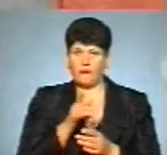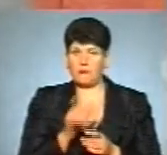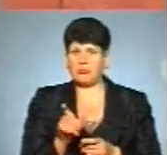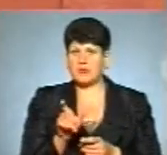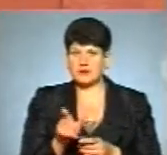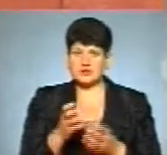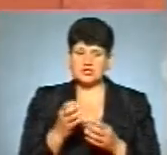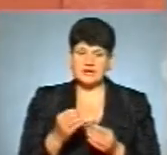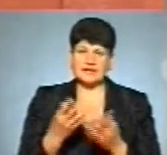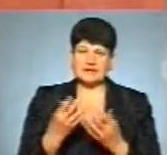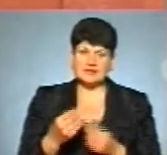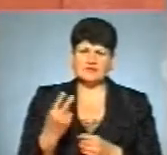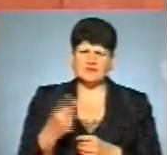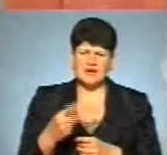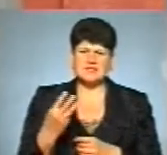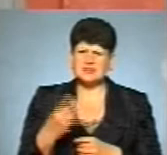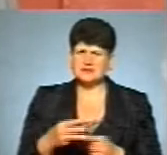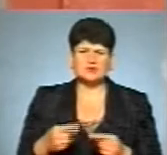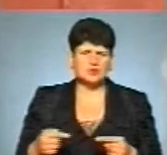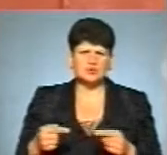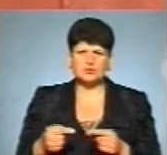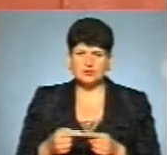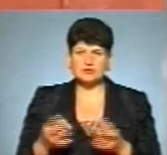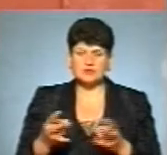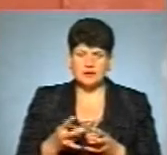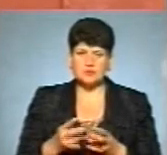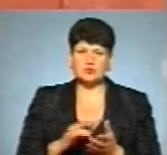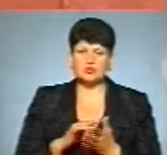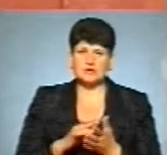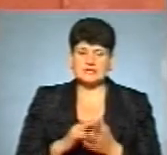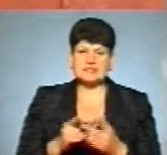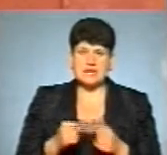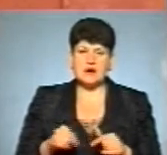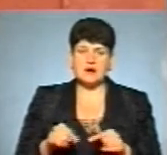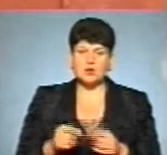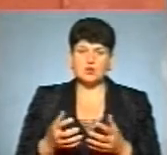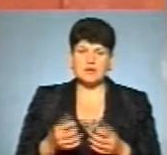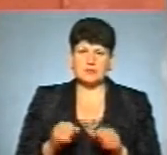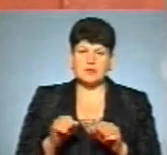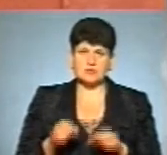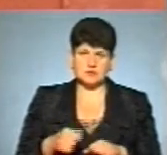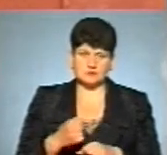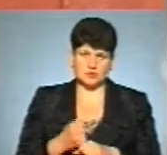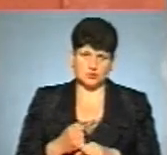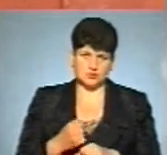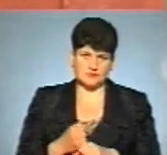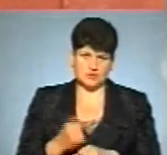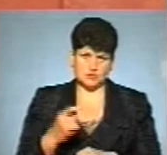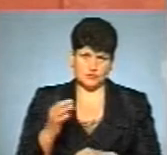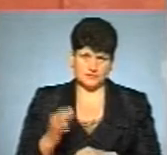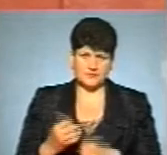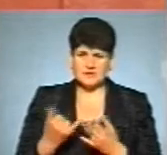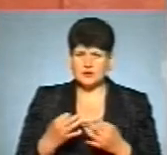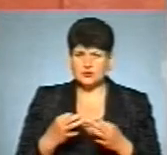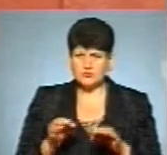ще днів 20-30 – це однозначно необхідно для того, щоб туристична галузь отримала можливість функціонувати на всі 100%. Зараз